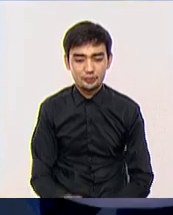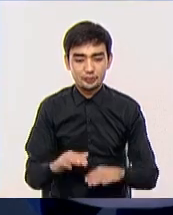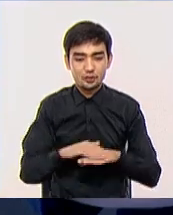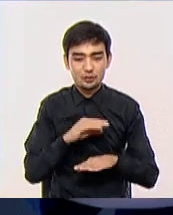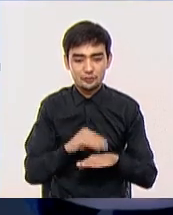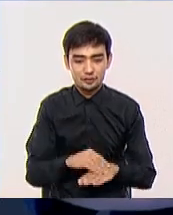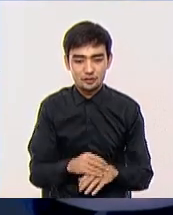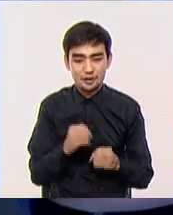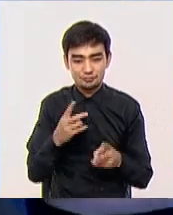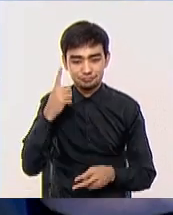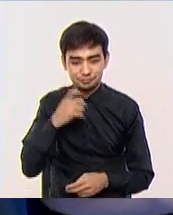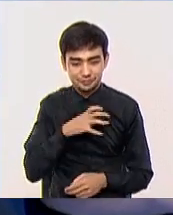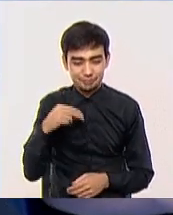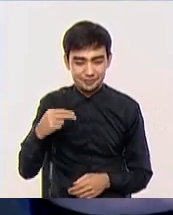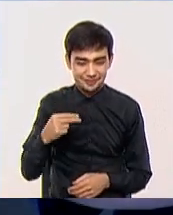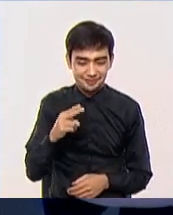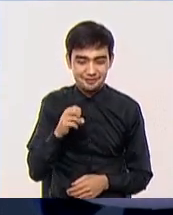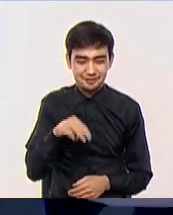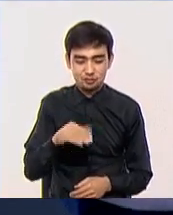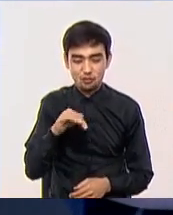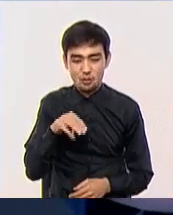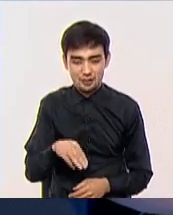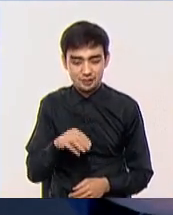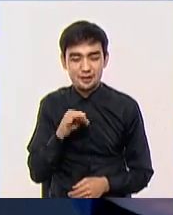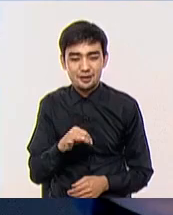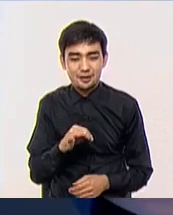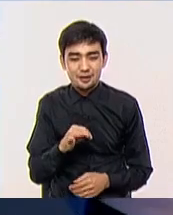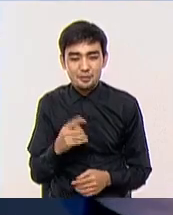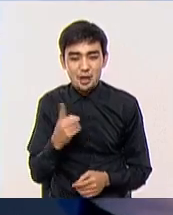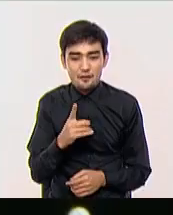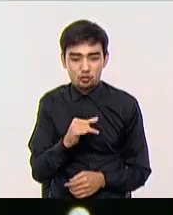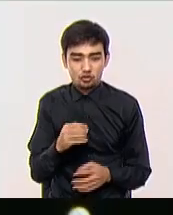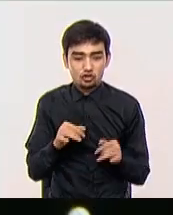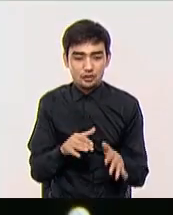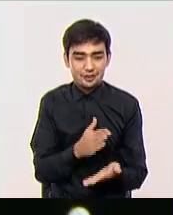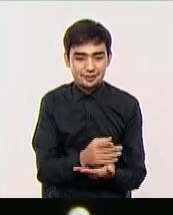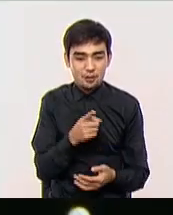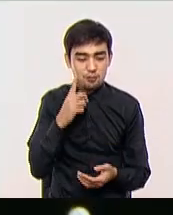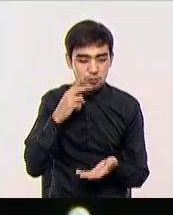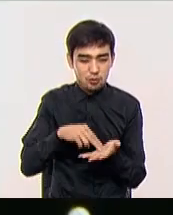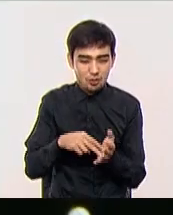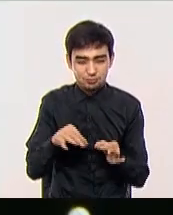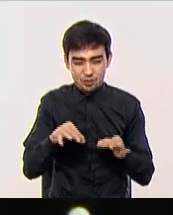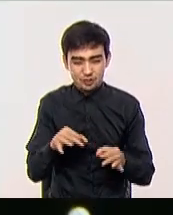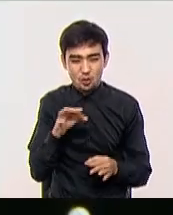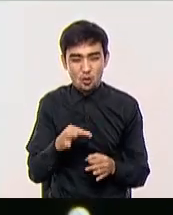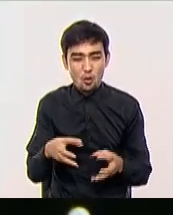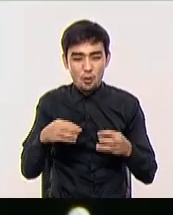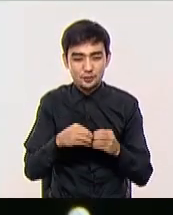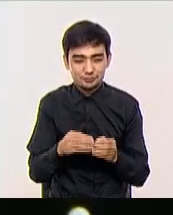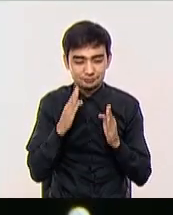Добрый вечер. Как сообщил президент Касым Жомарт Токаев, уже есть первое решение. Это проект общих принципов и подходов